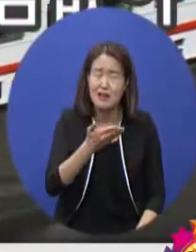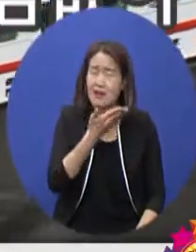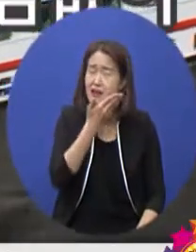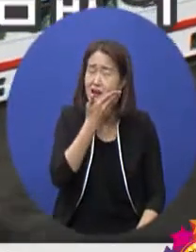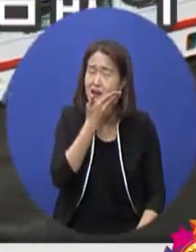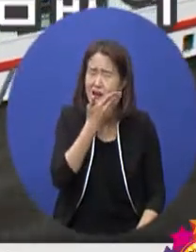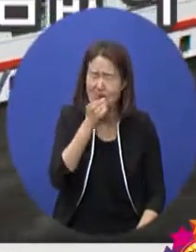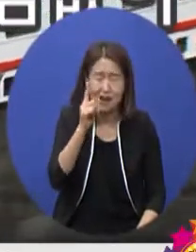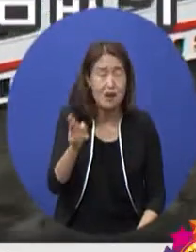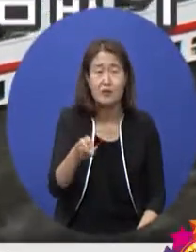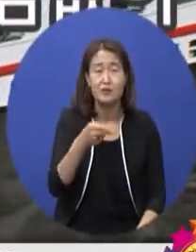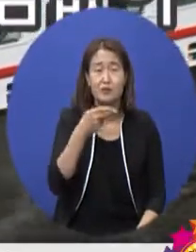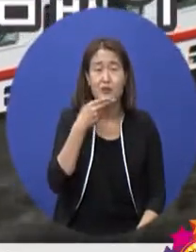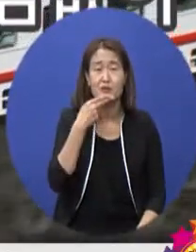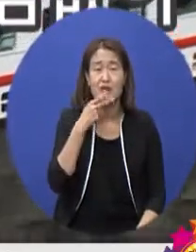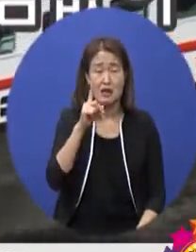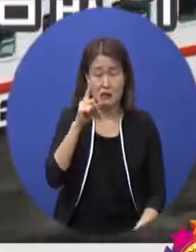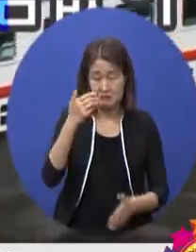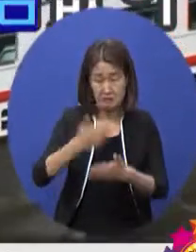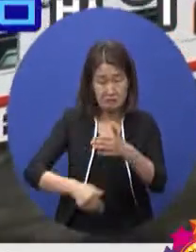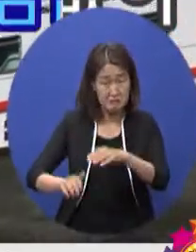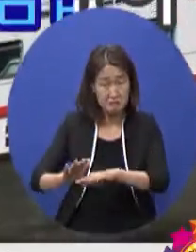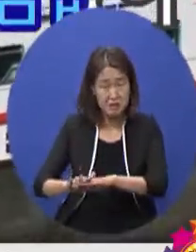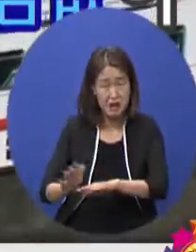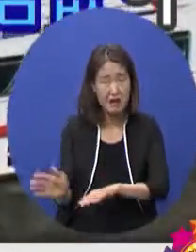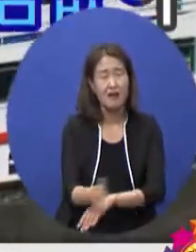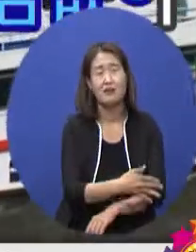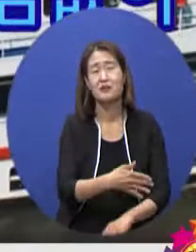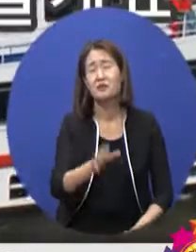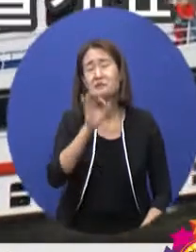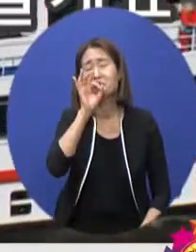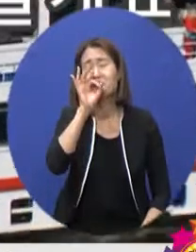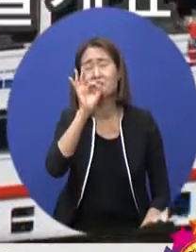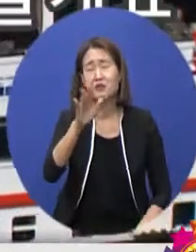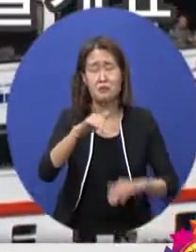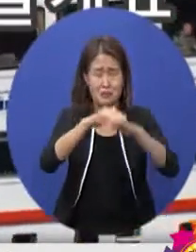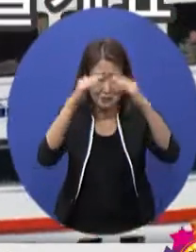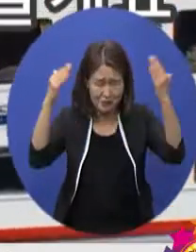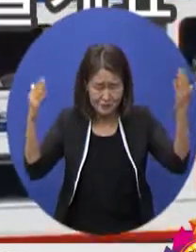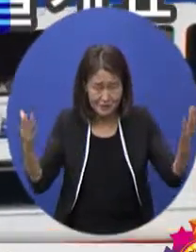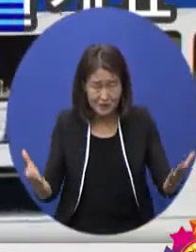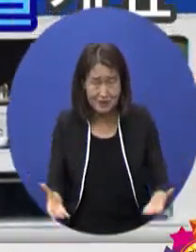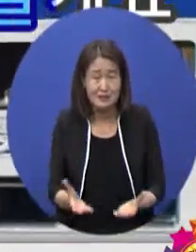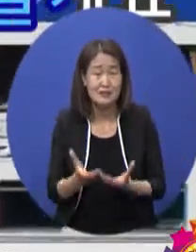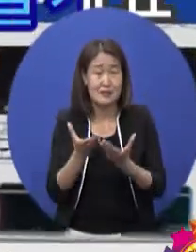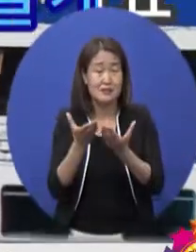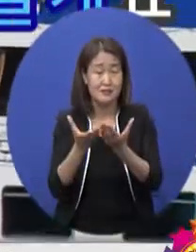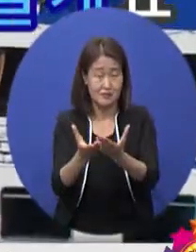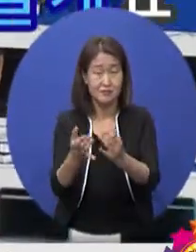하나도 아낌없이 하나도 남김없이 모두 모두 줄게요